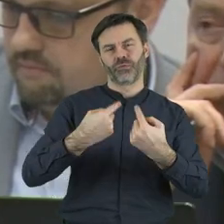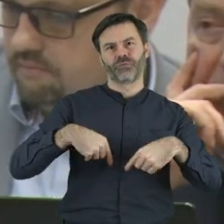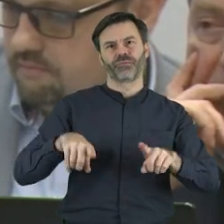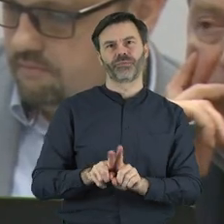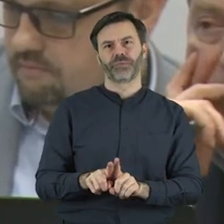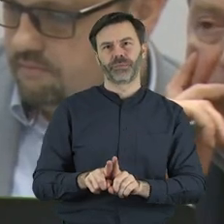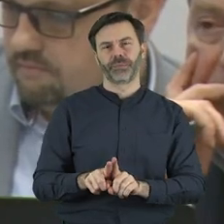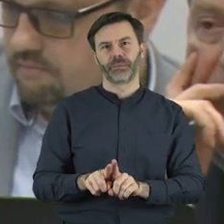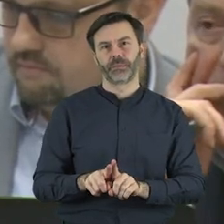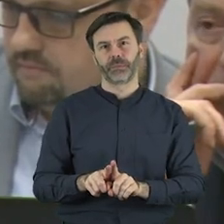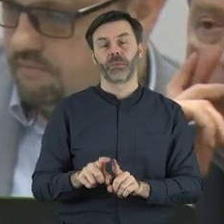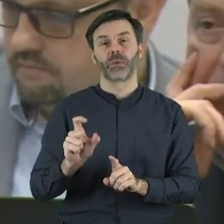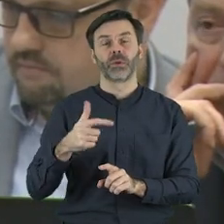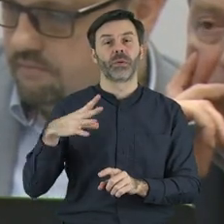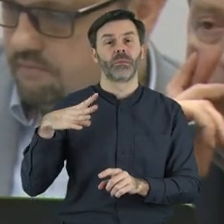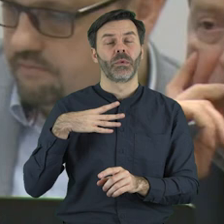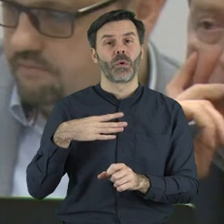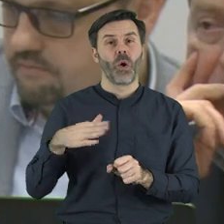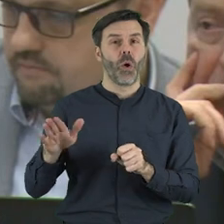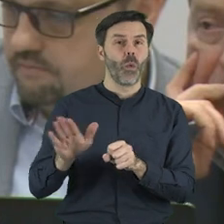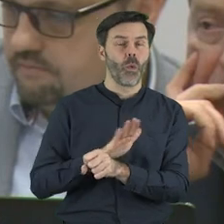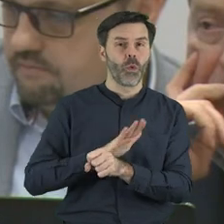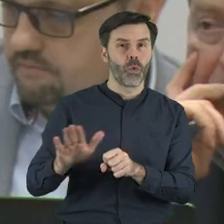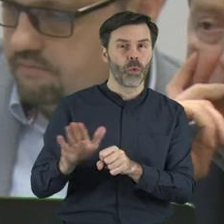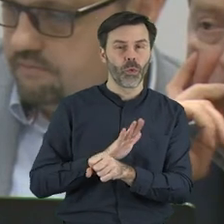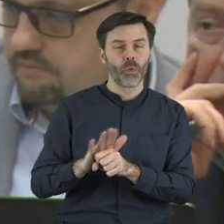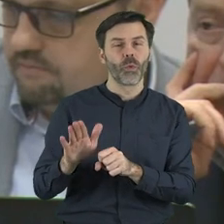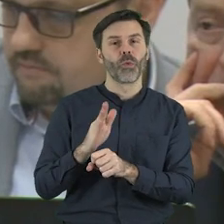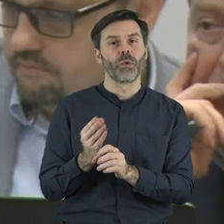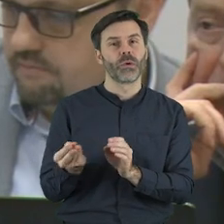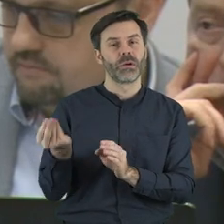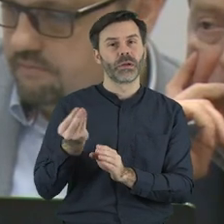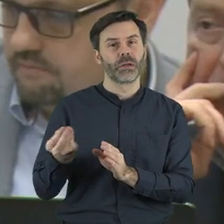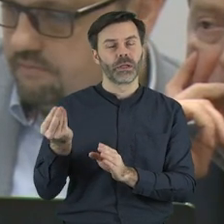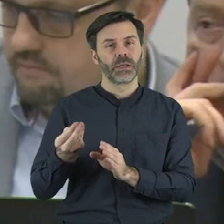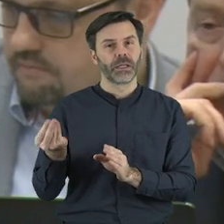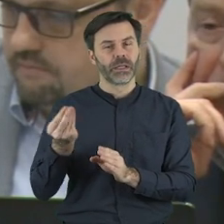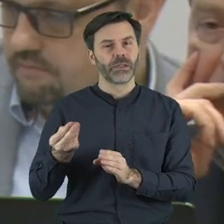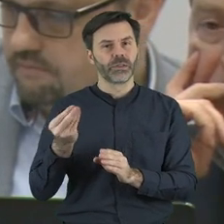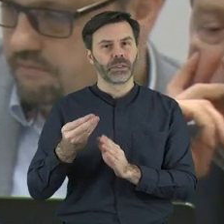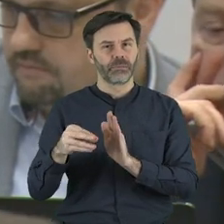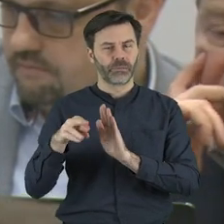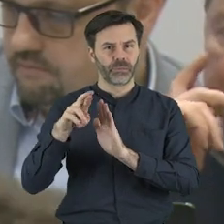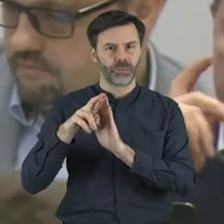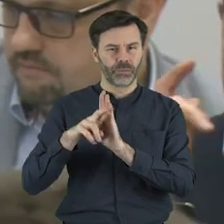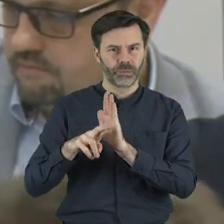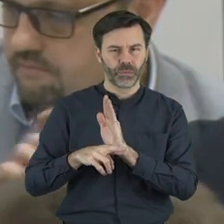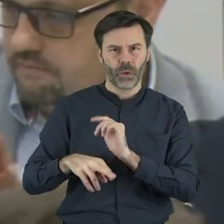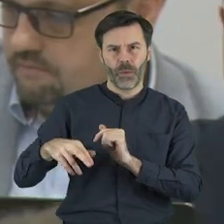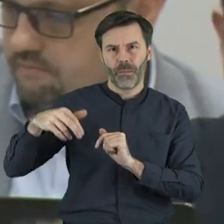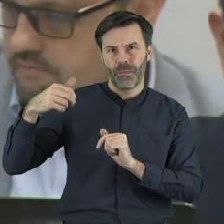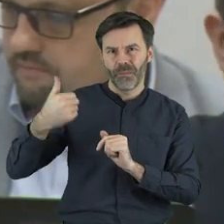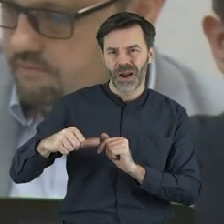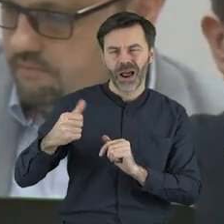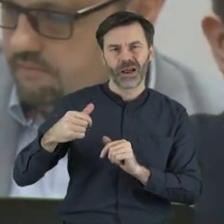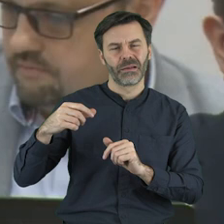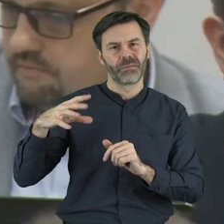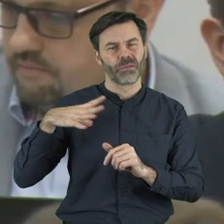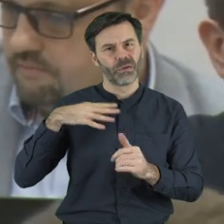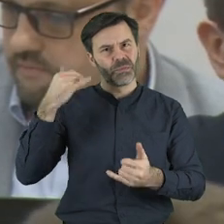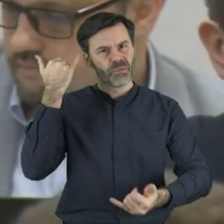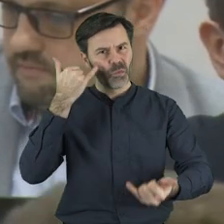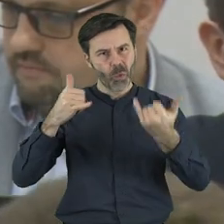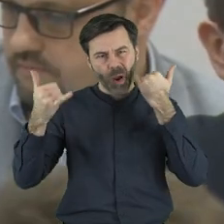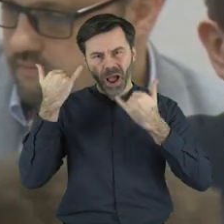również przedstawionych przepisów braki formalne i oczywiste omyłki, które się pojawiały w wnioskach, również zostały usunięte.